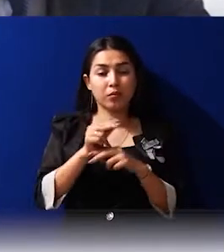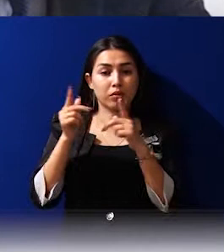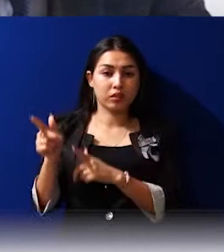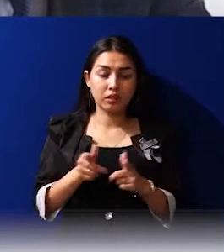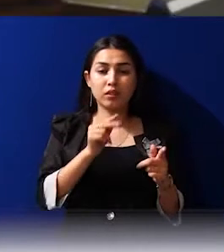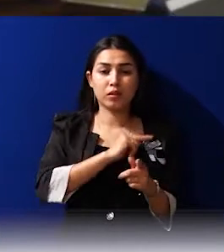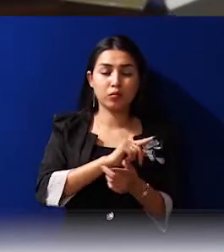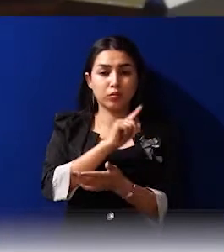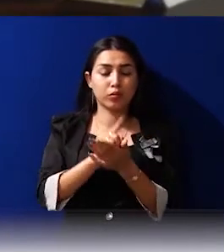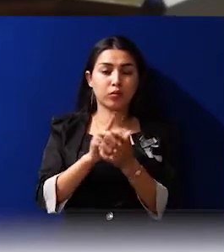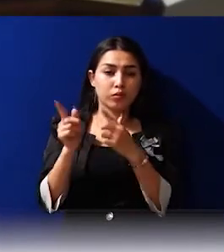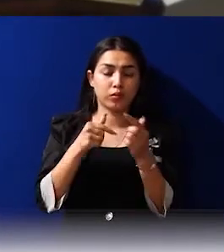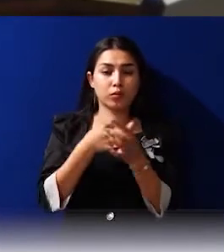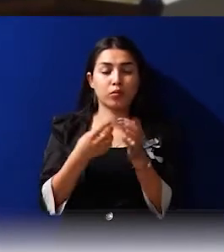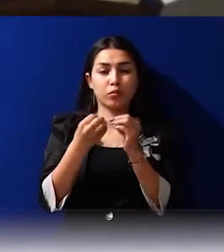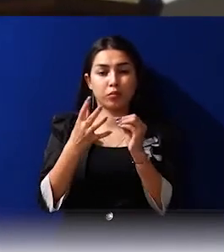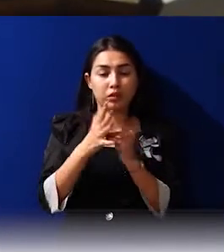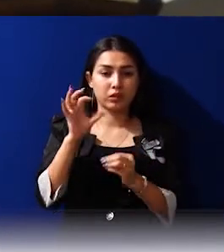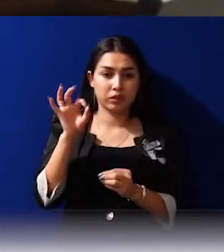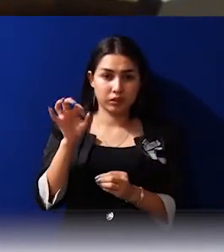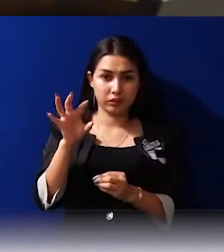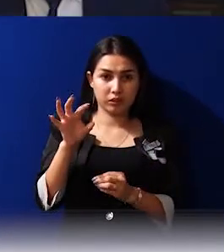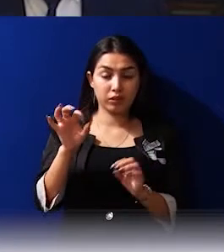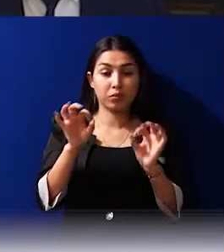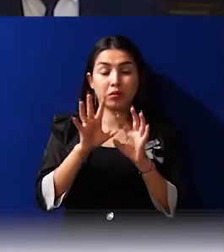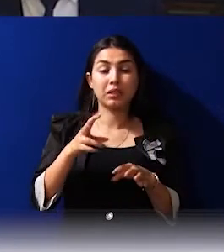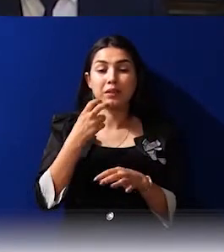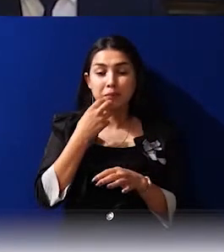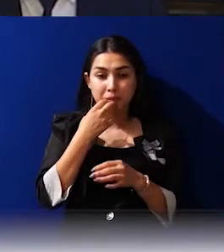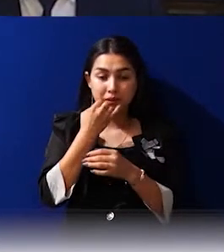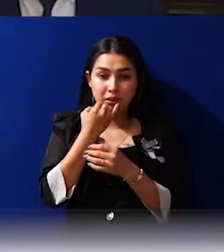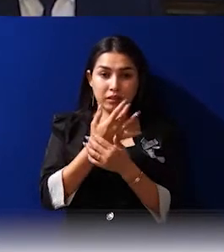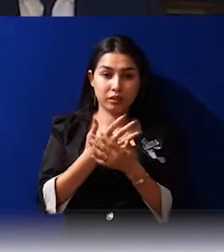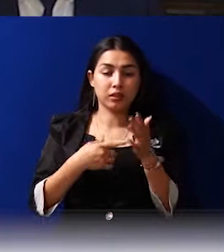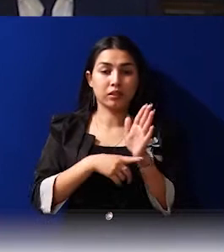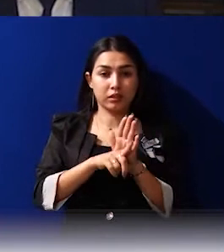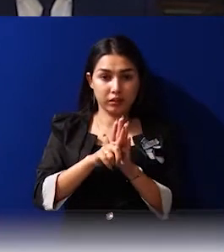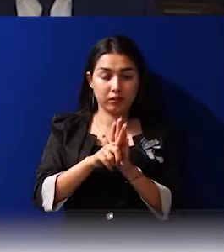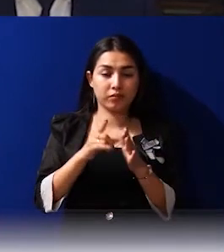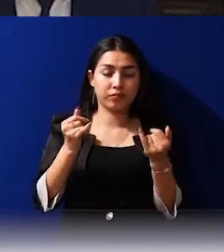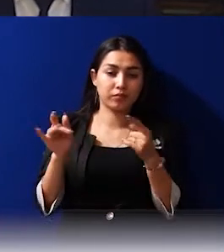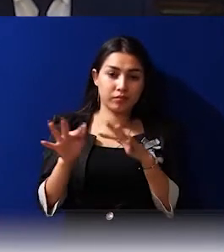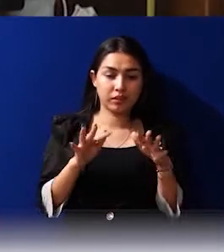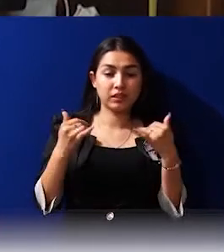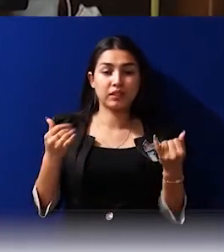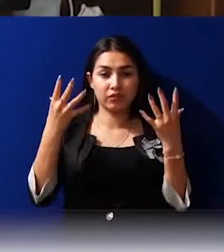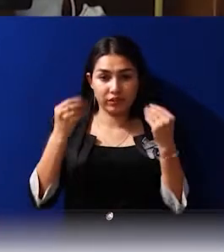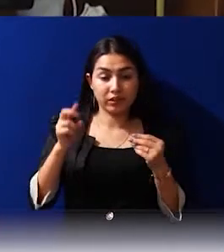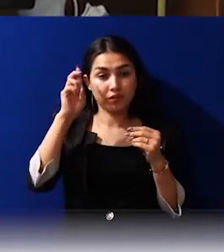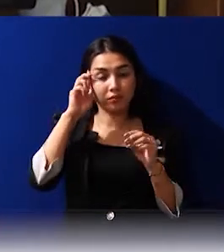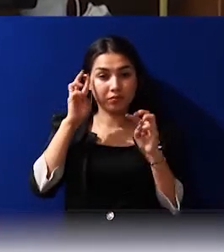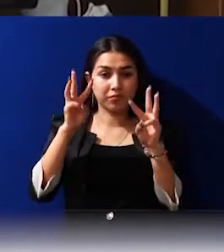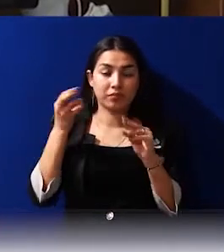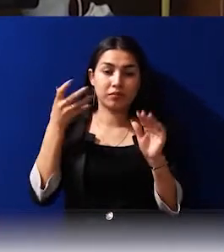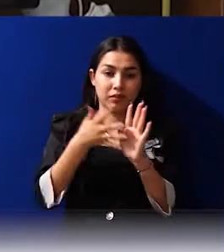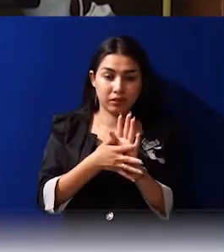работы должны быть завершены до 15 октября, так как батареи обычно начинают подключать именно в это время. На сегодняшний день из государственного